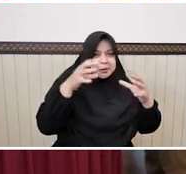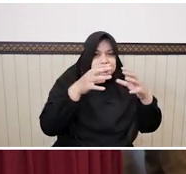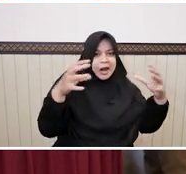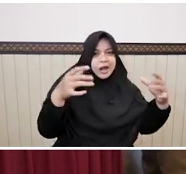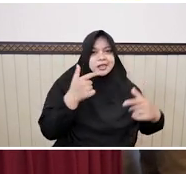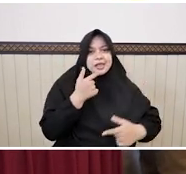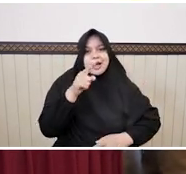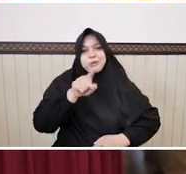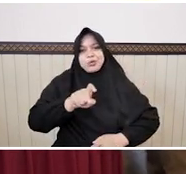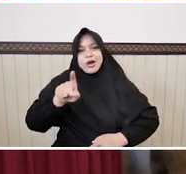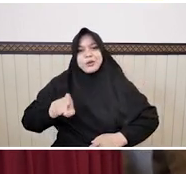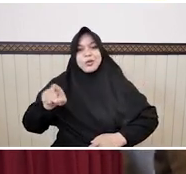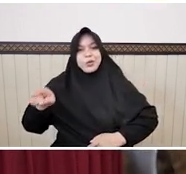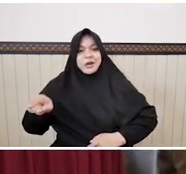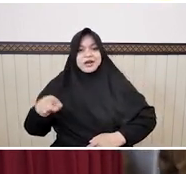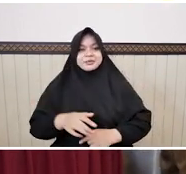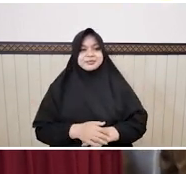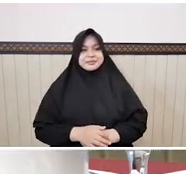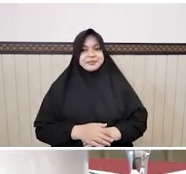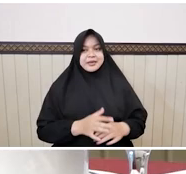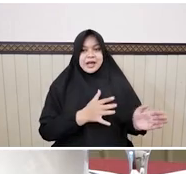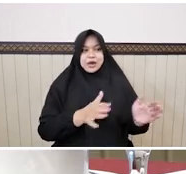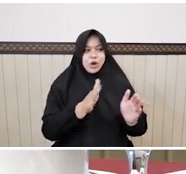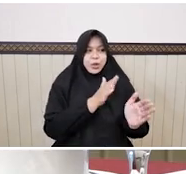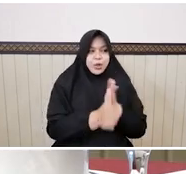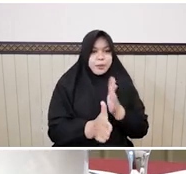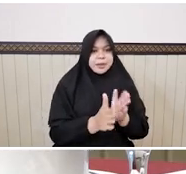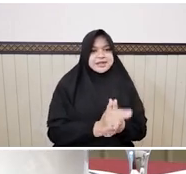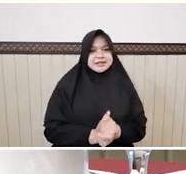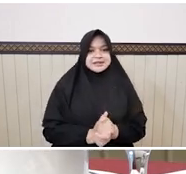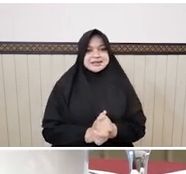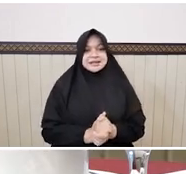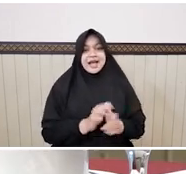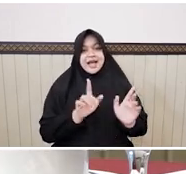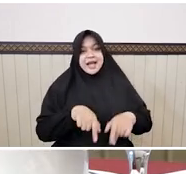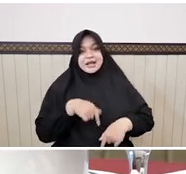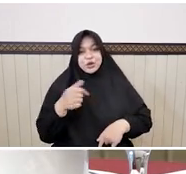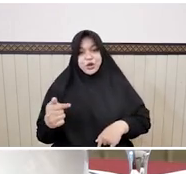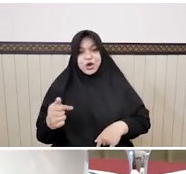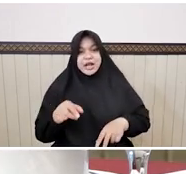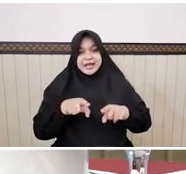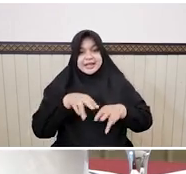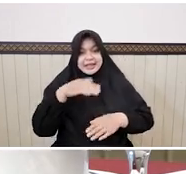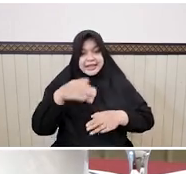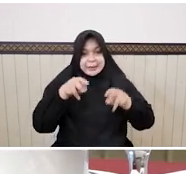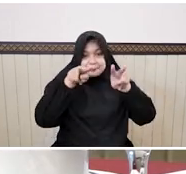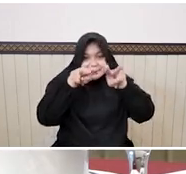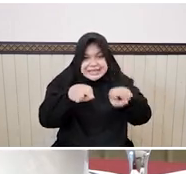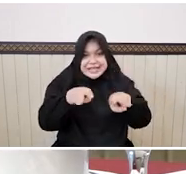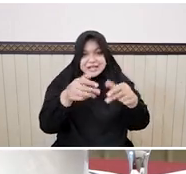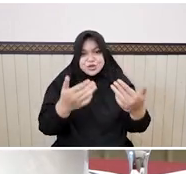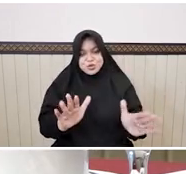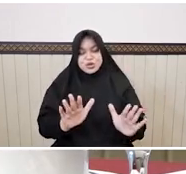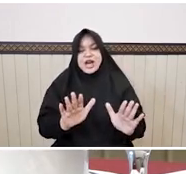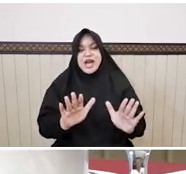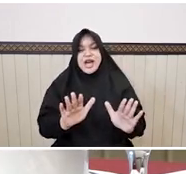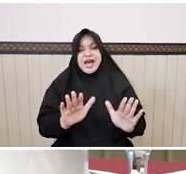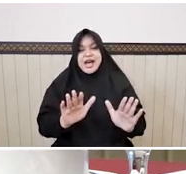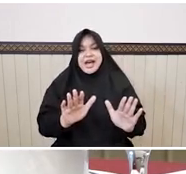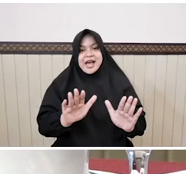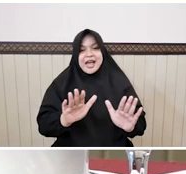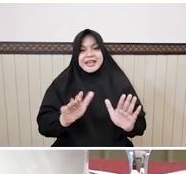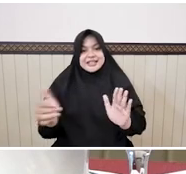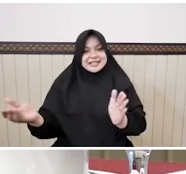hal tentang kebutuhan it itu secara otomatis sekali rasa sehingga Kemudian dari tingkat penyidikan sudah disediakan dengan misalnya